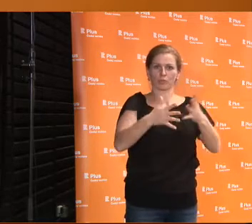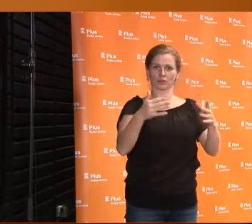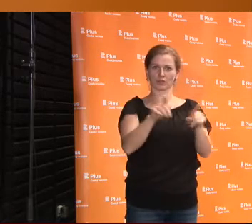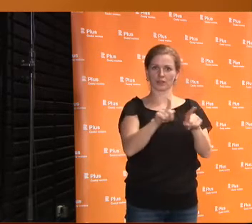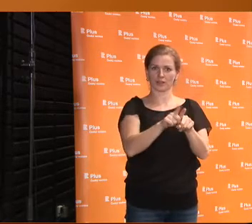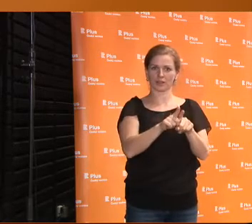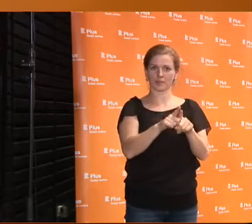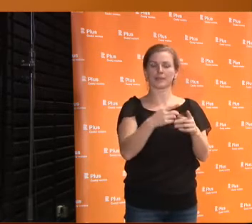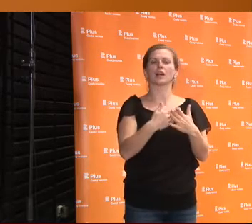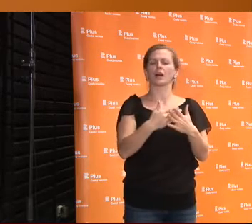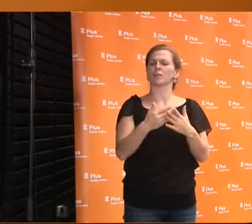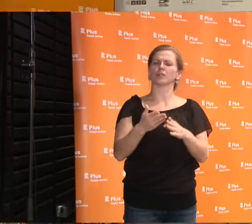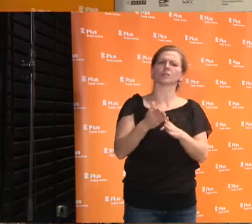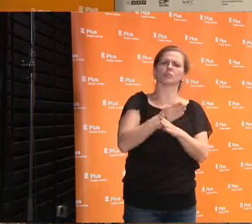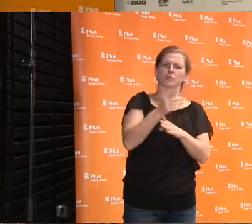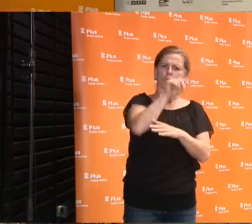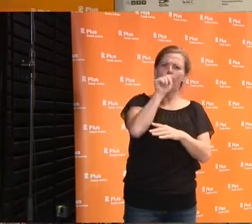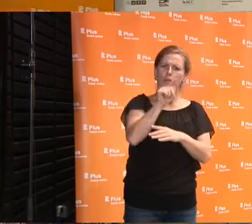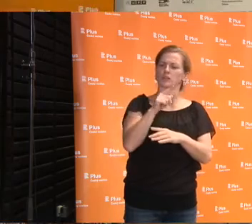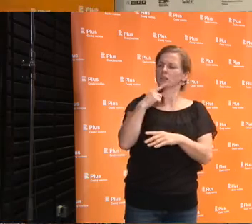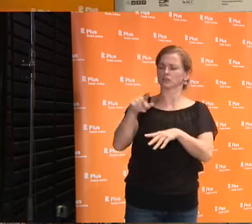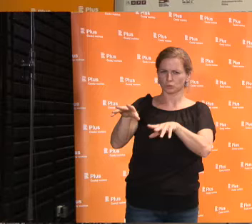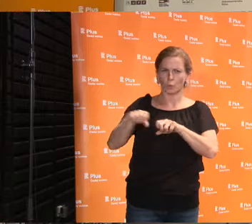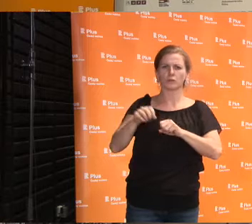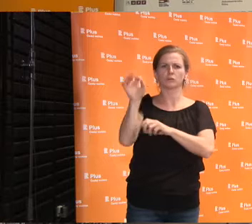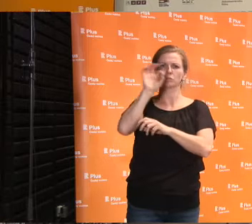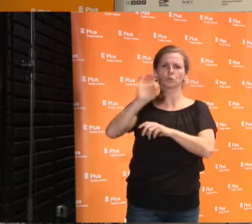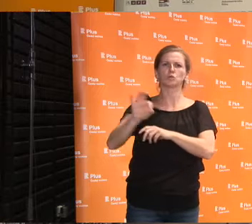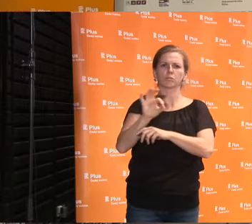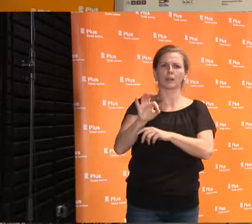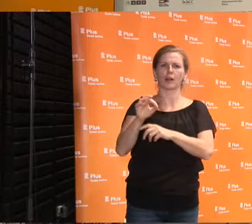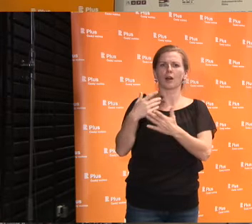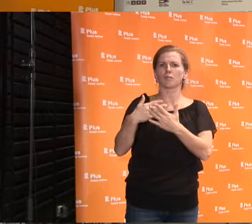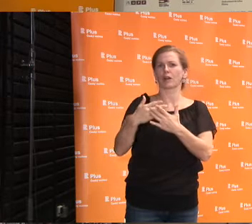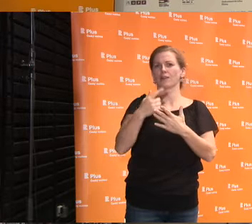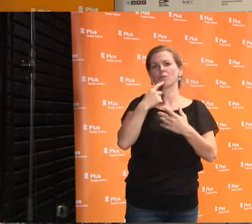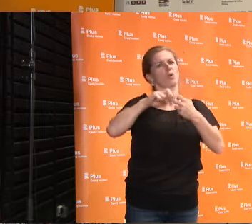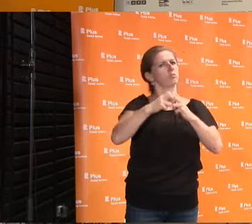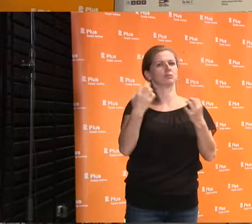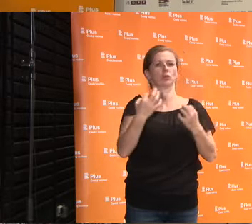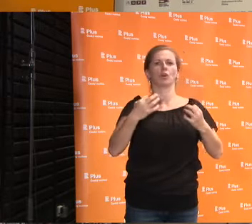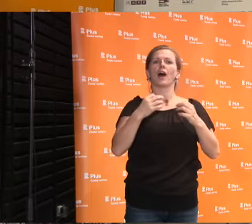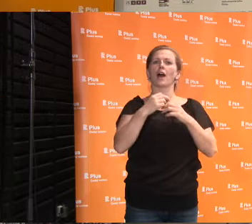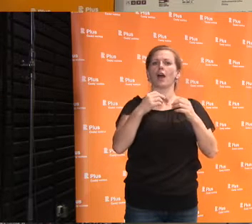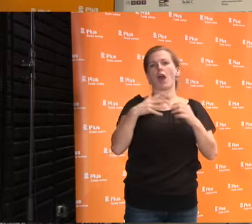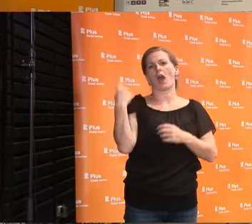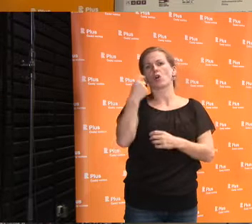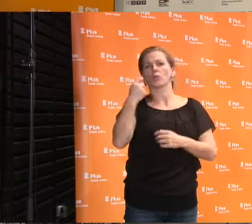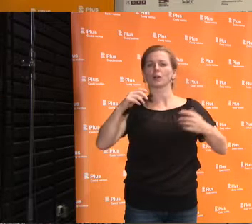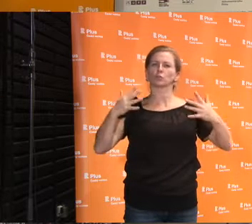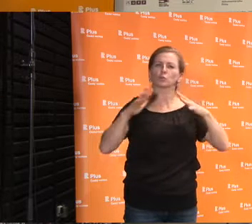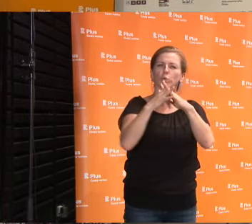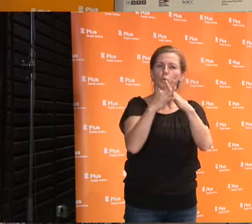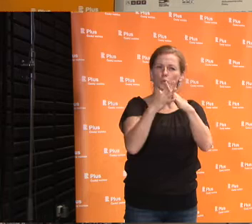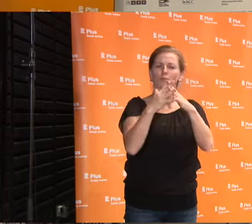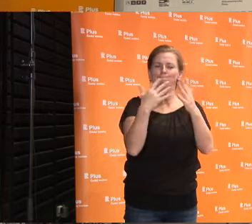já souhlasím s panem Špidlou, že my máme začný problém struktura ekonomiky. V prvé řadě ta nahrává tomu,